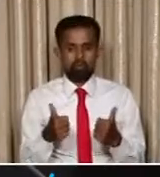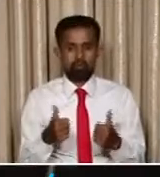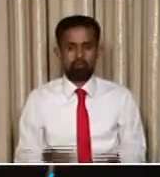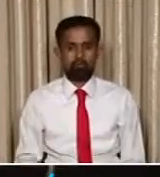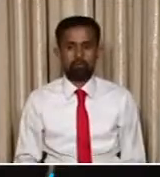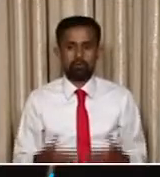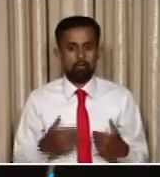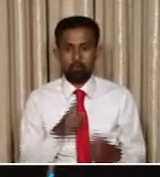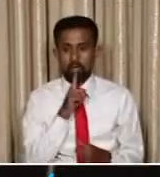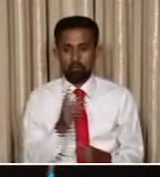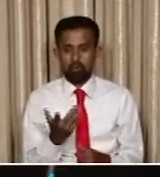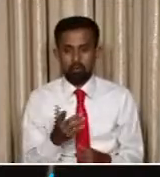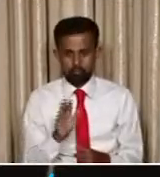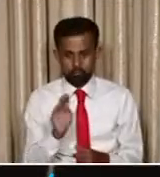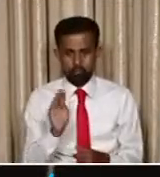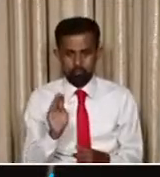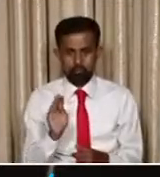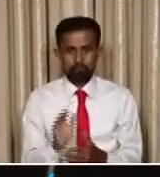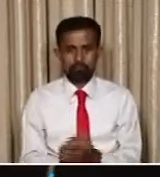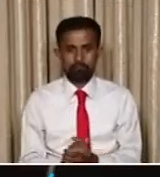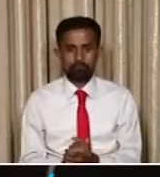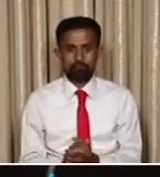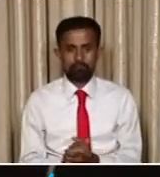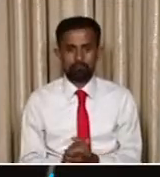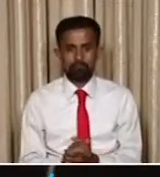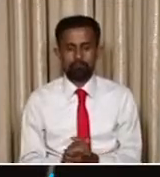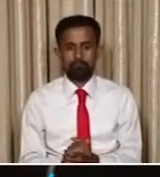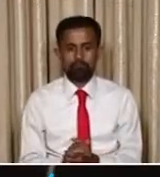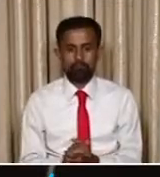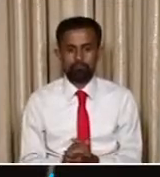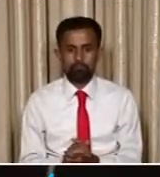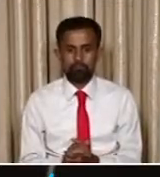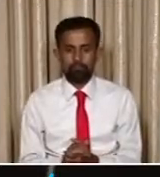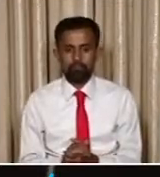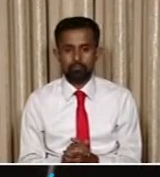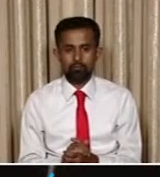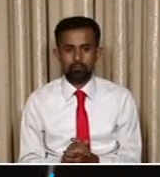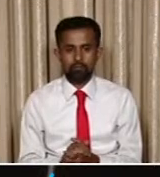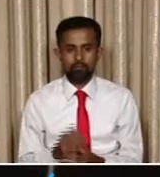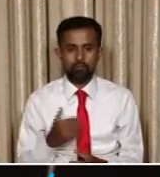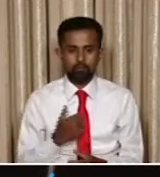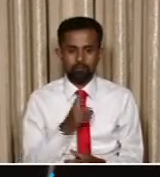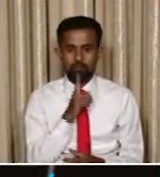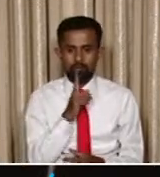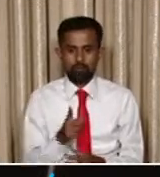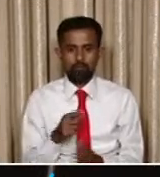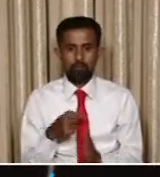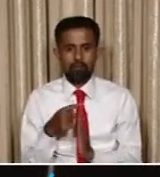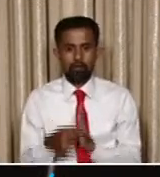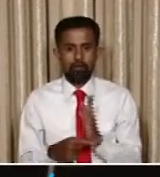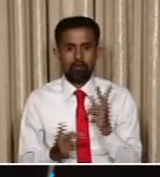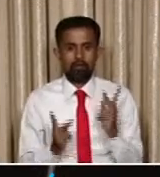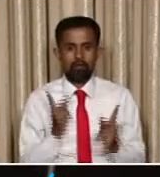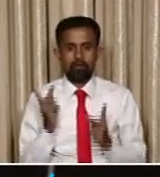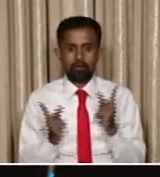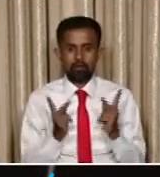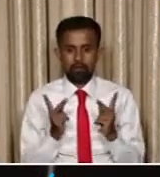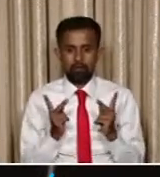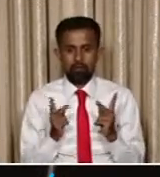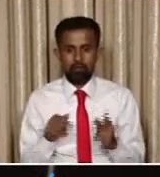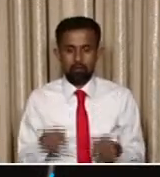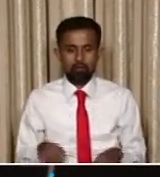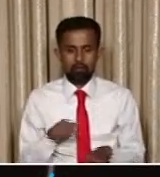නැහැ ඔබතුමාට උත්තර දෙන්න මන්තුම එතකොට මට කියන්න තියෙන්නේ මේ රටේ සංචාරකයෝ අදට